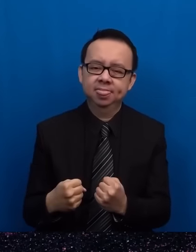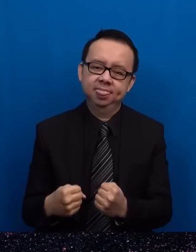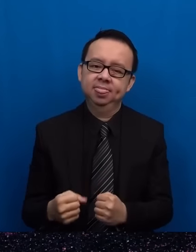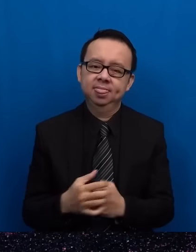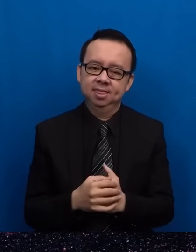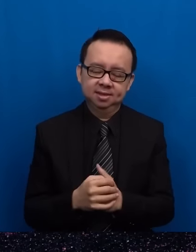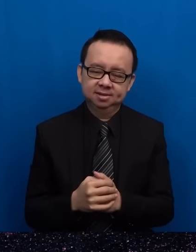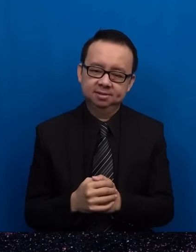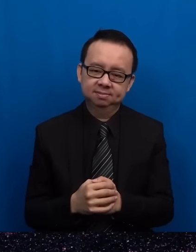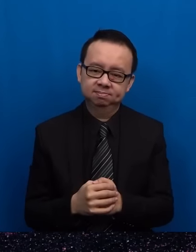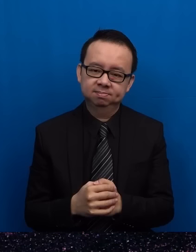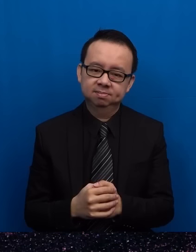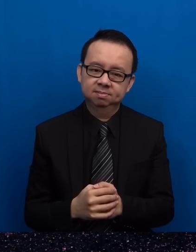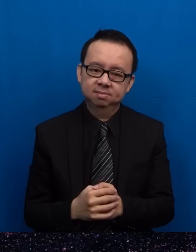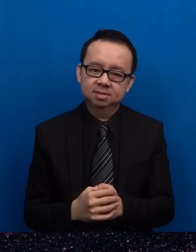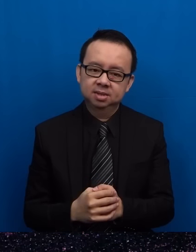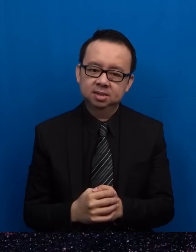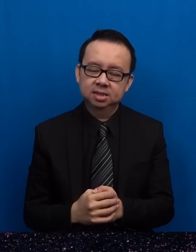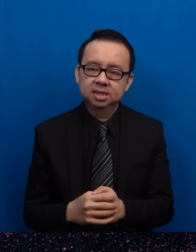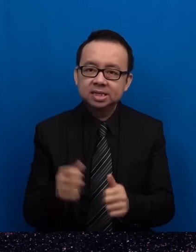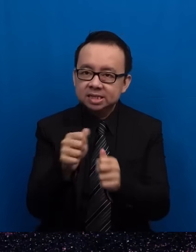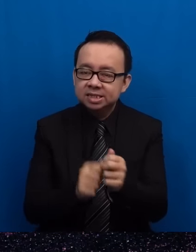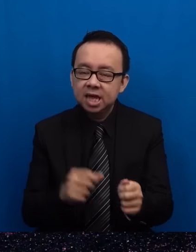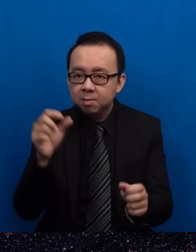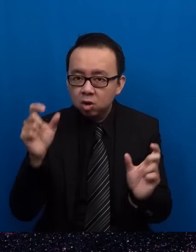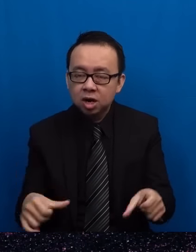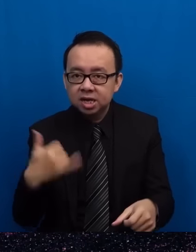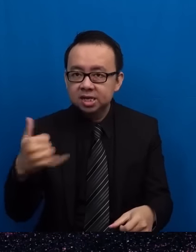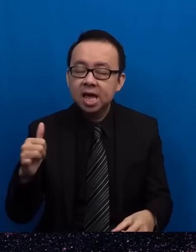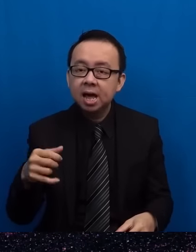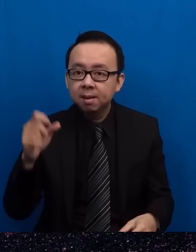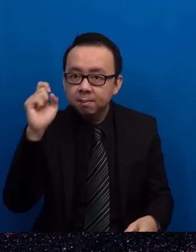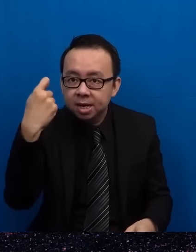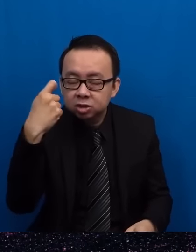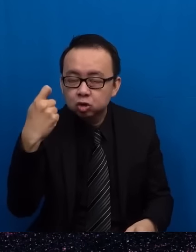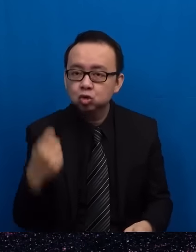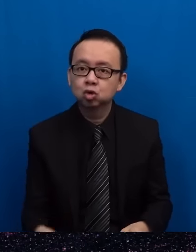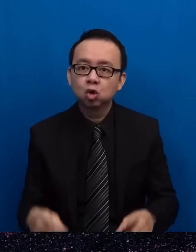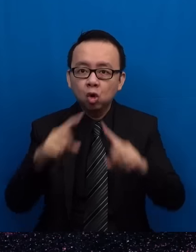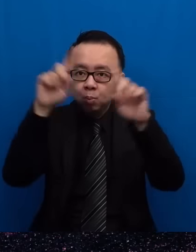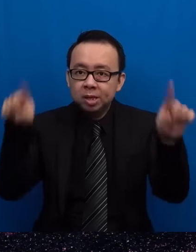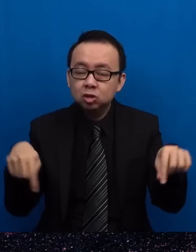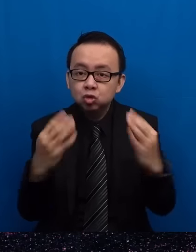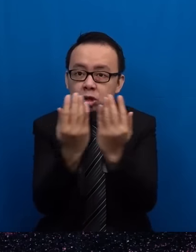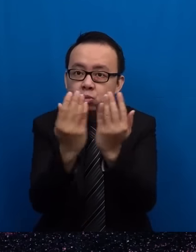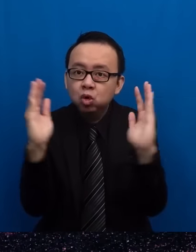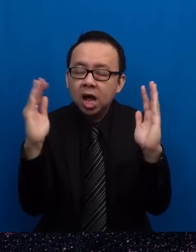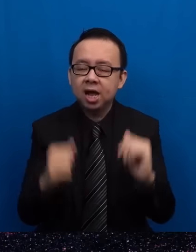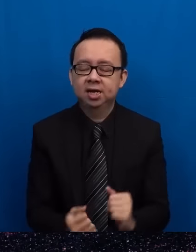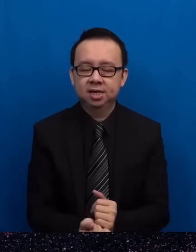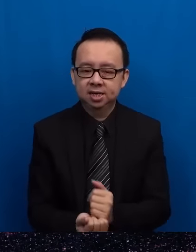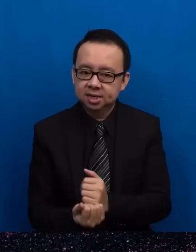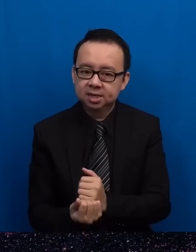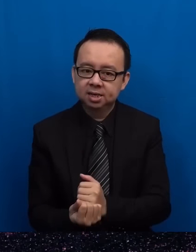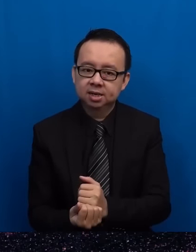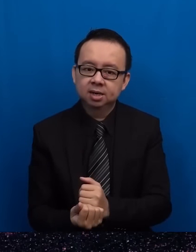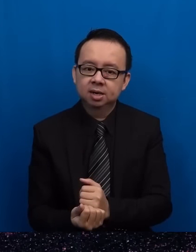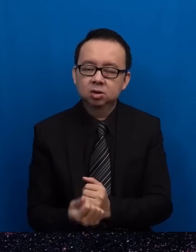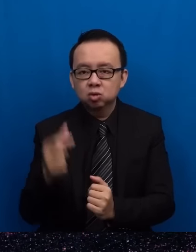mendapat. Dan setiap orang yang mengetok, baginya pintu dibukakan. Coba katakan, baginya pintu